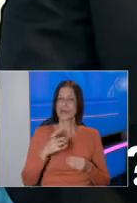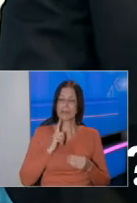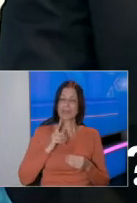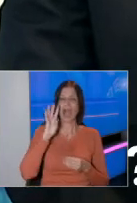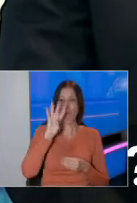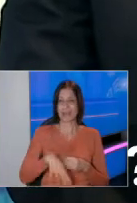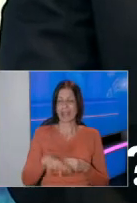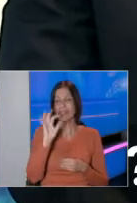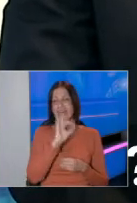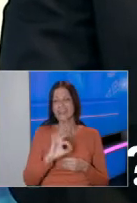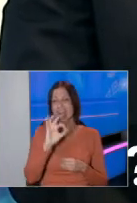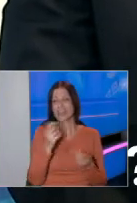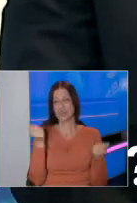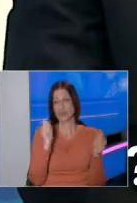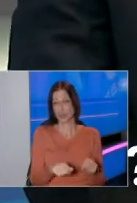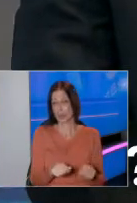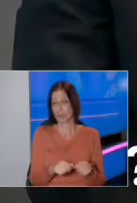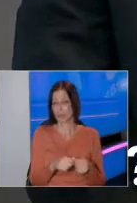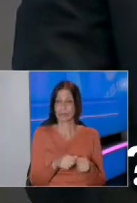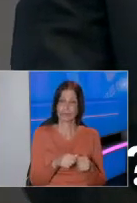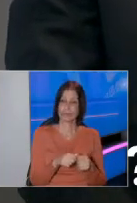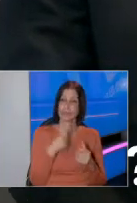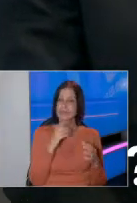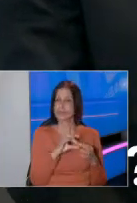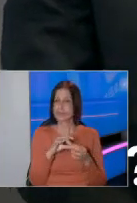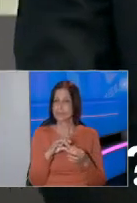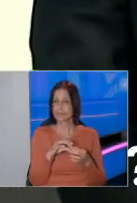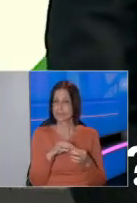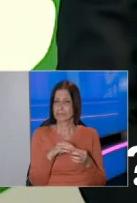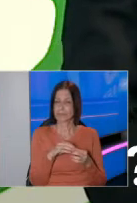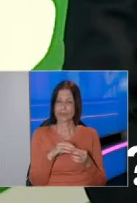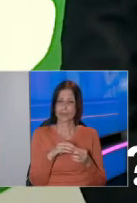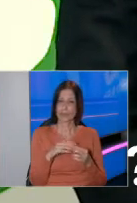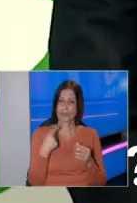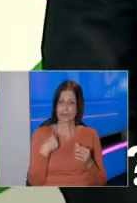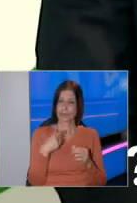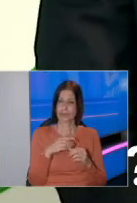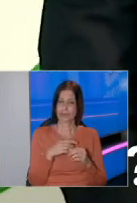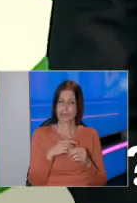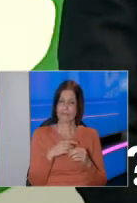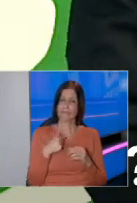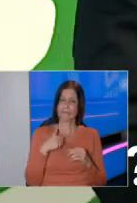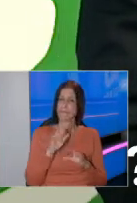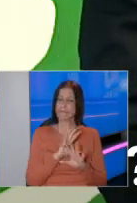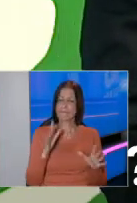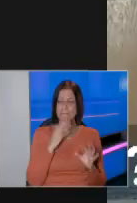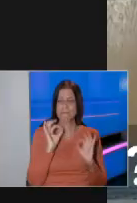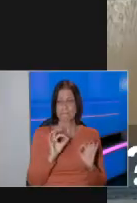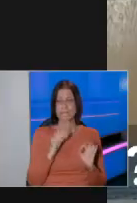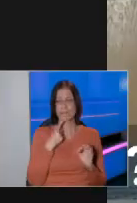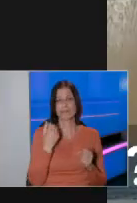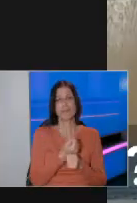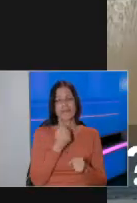4,000 עדיין סגורים. קרן אוחנה איוס, כן, משפט שלך, אחרון, בבקשה. אני רק כן, אני רק אדייק ואומר,